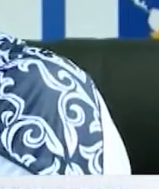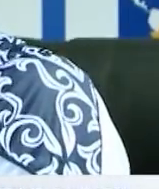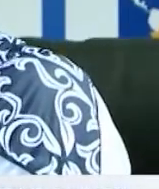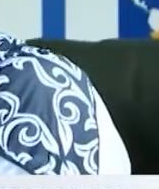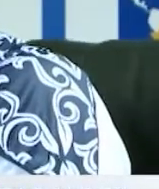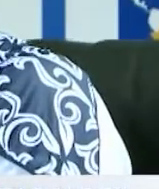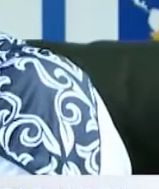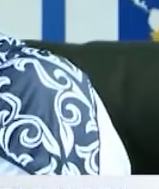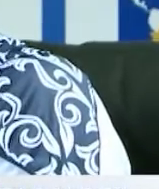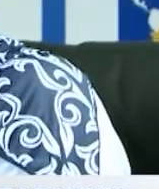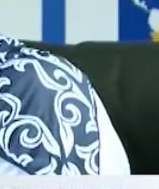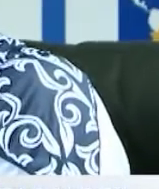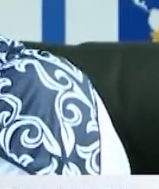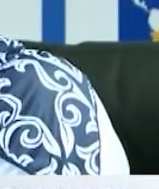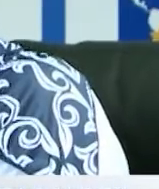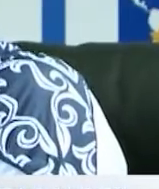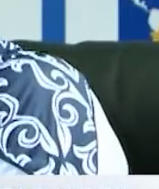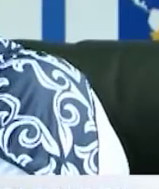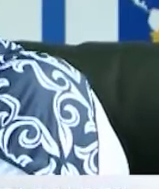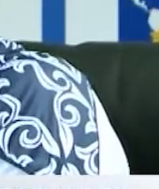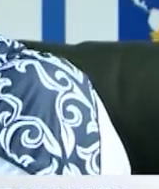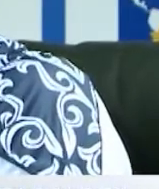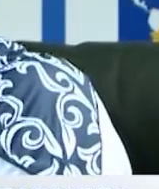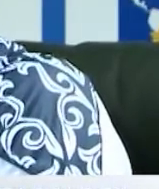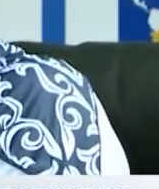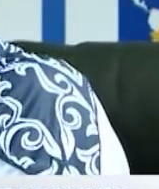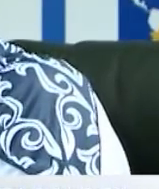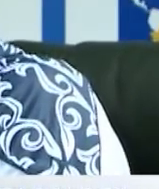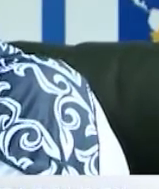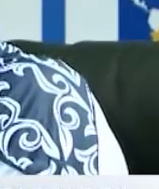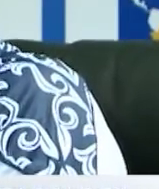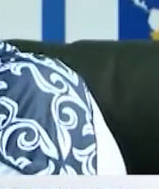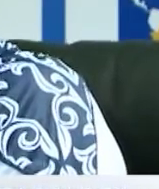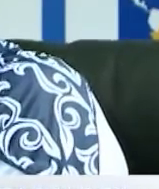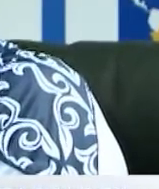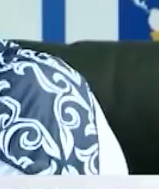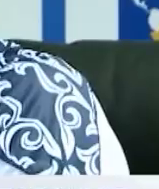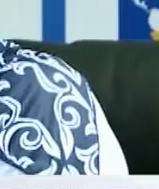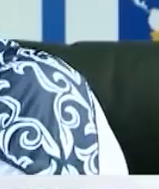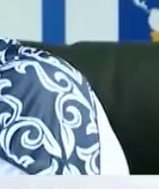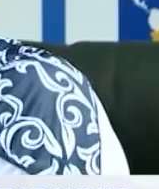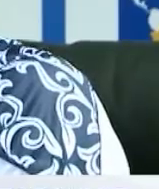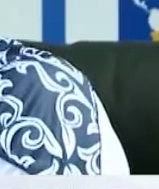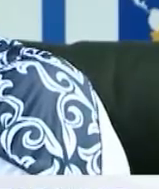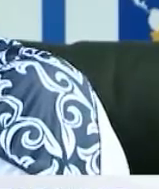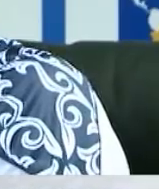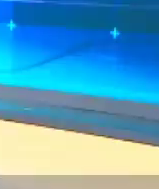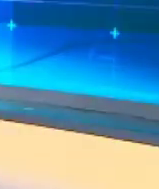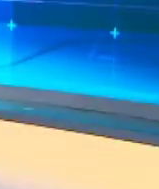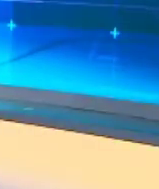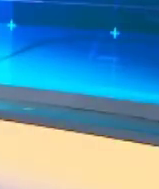есть, и с каждым годом уровень плавания у нас в Казахстане поднимается.